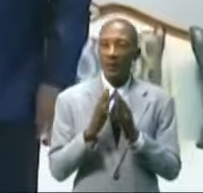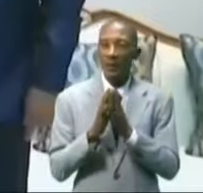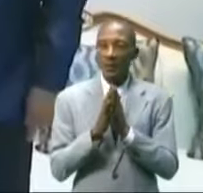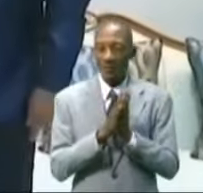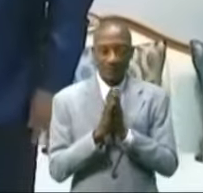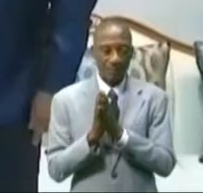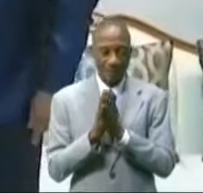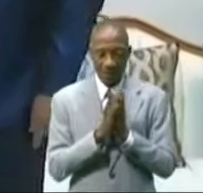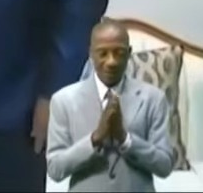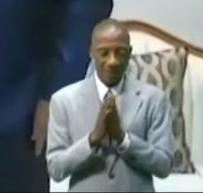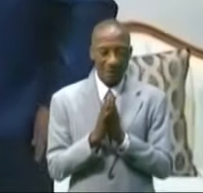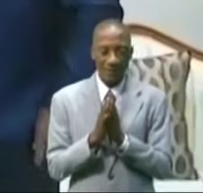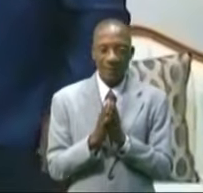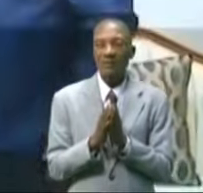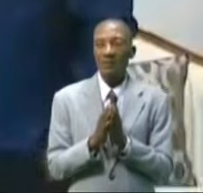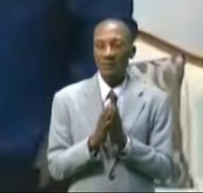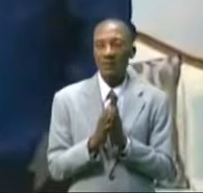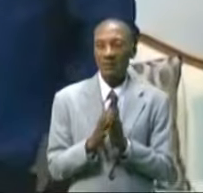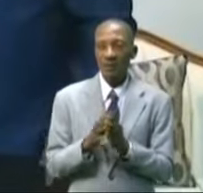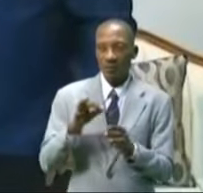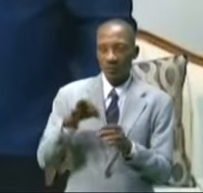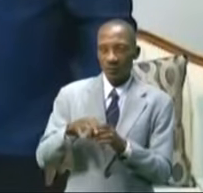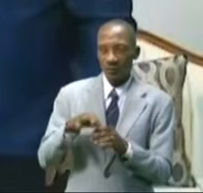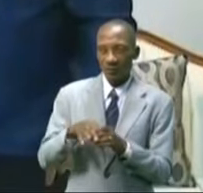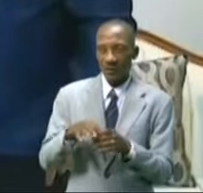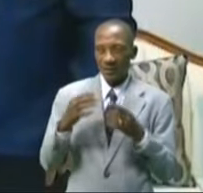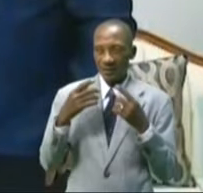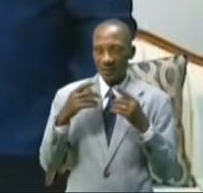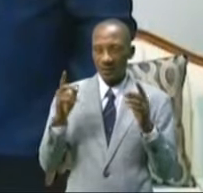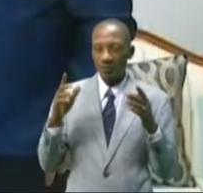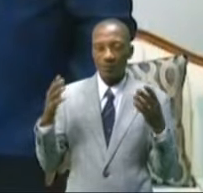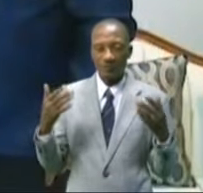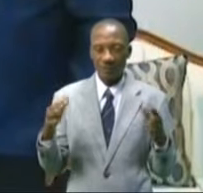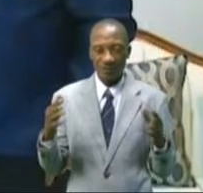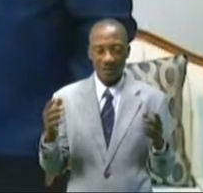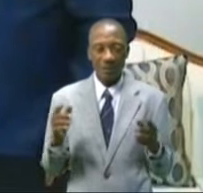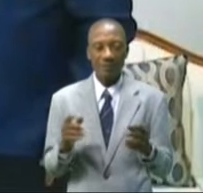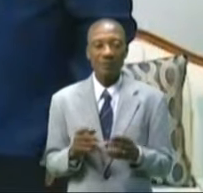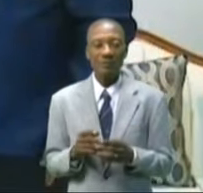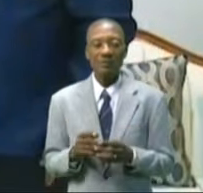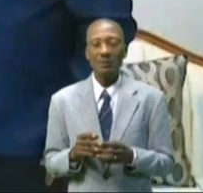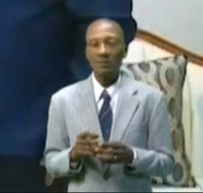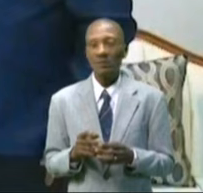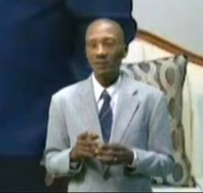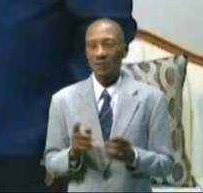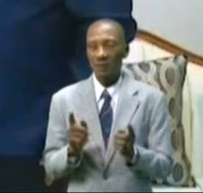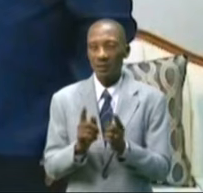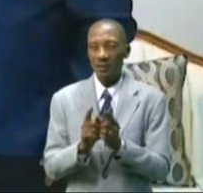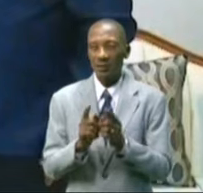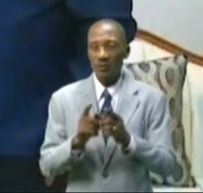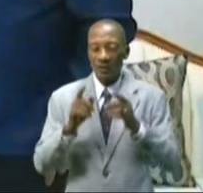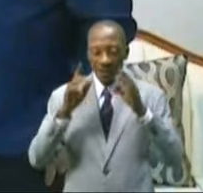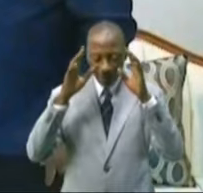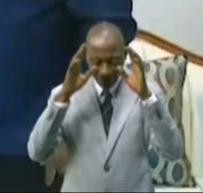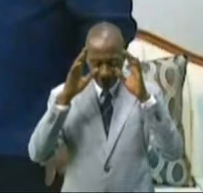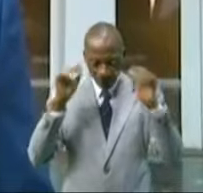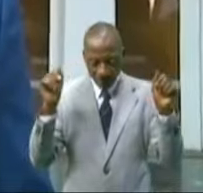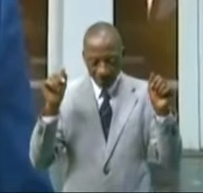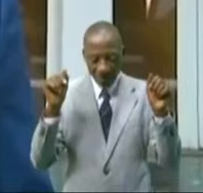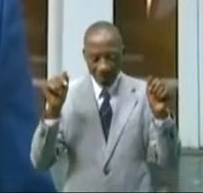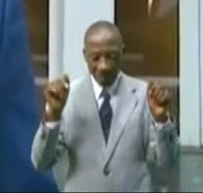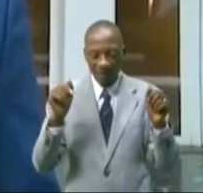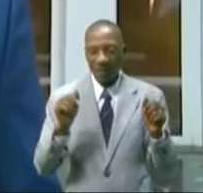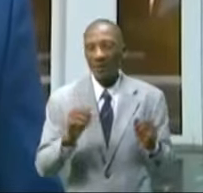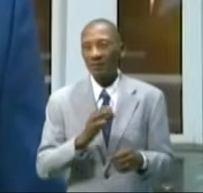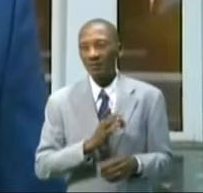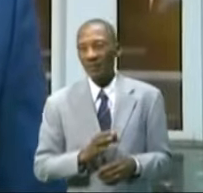Félicitations. Je lui souhaite un grand jour. Merci. Félicitations. Loyauté réitérée. À la demande du Président de la République, parce que nous